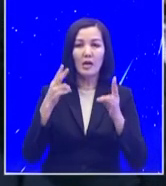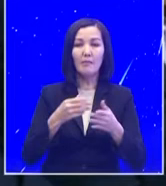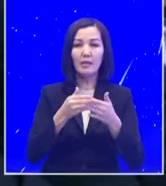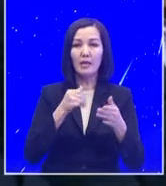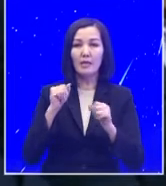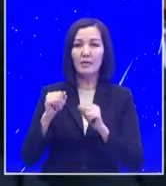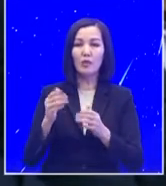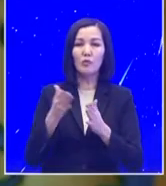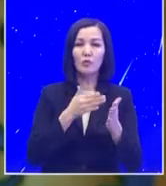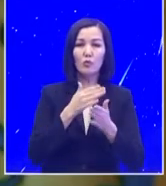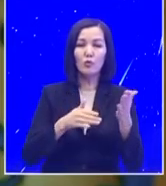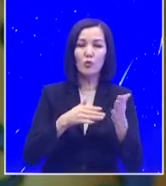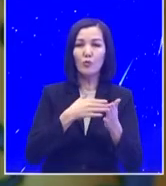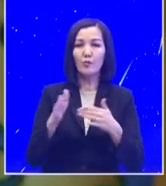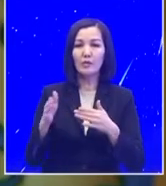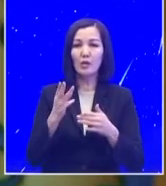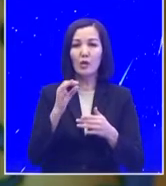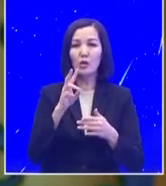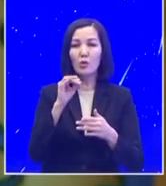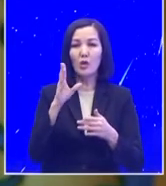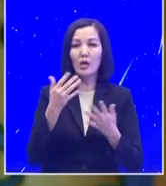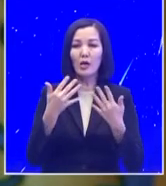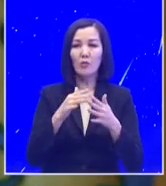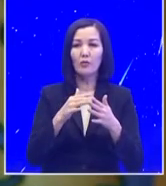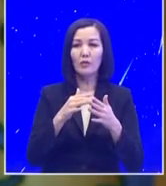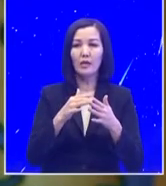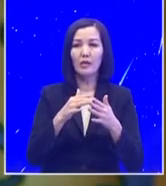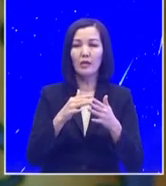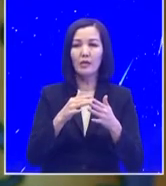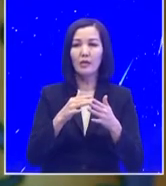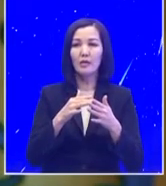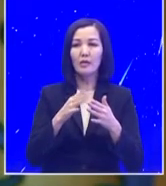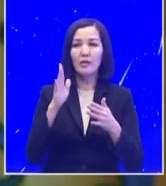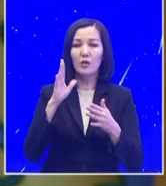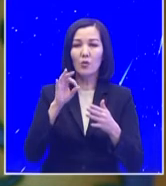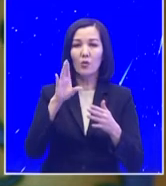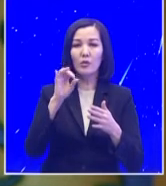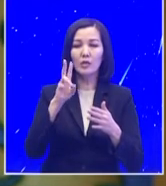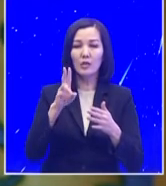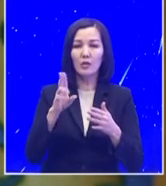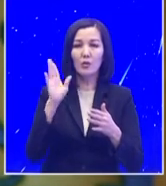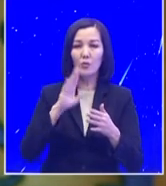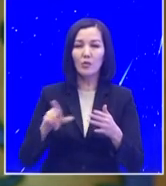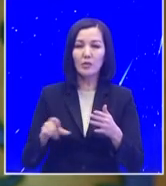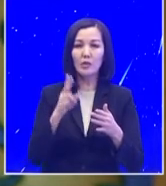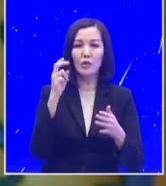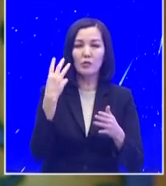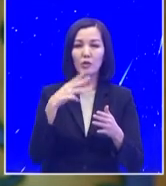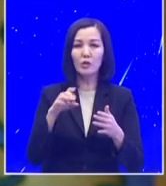және жою мақсатында Шолақай ауылдық округін жиделі ауылындағы өсек өзенін жағалын бекіту жұмыстарына